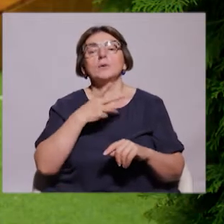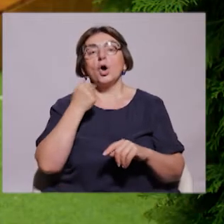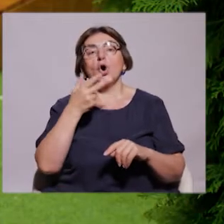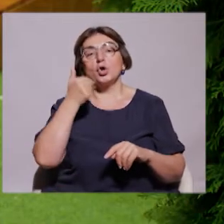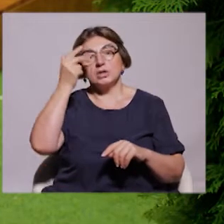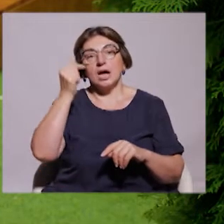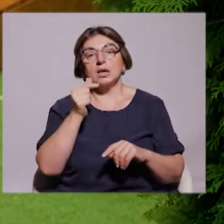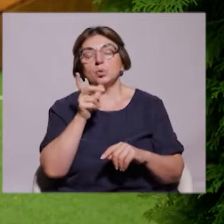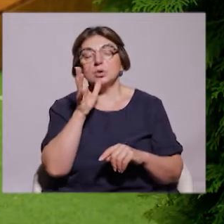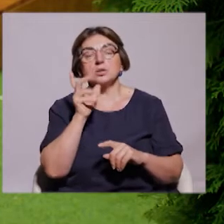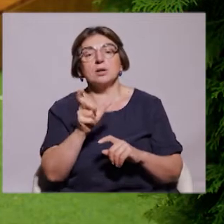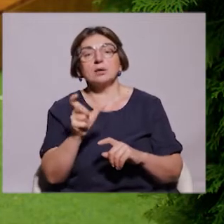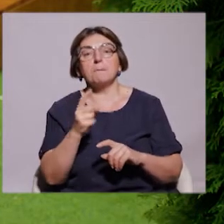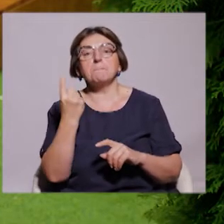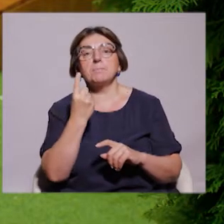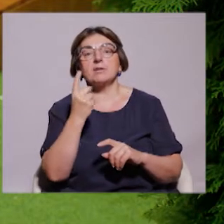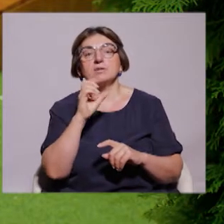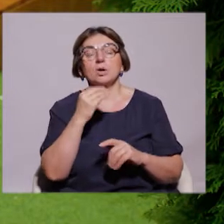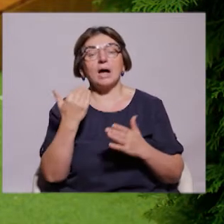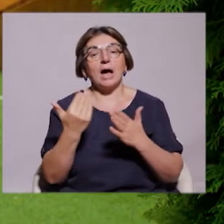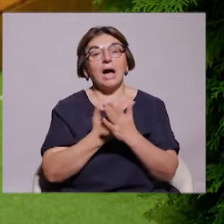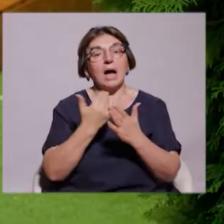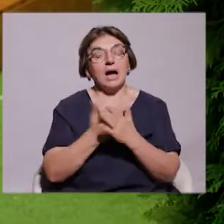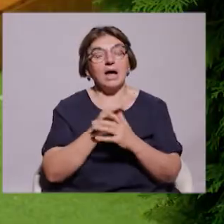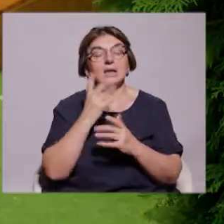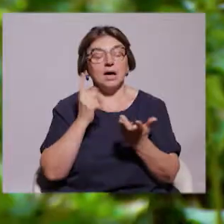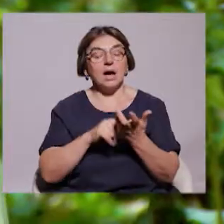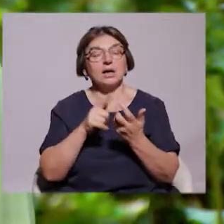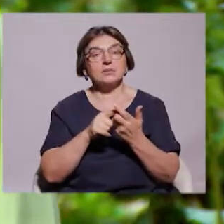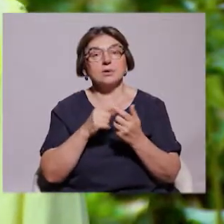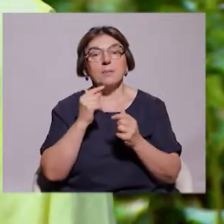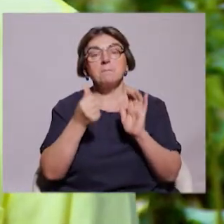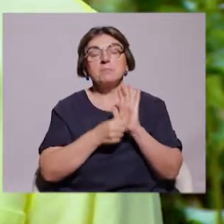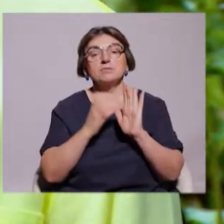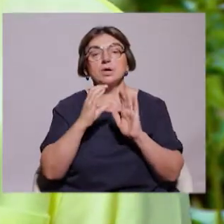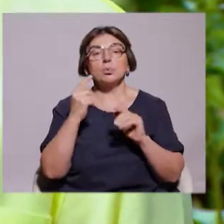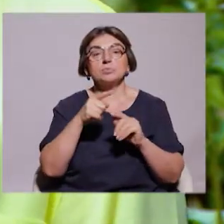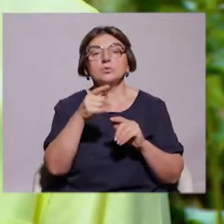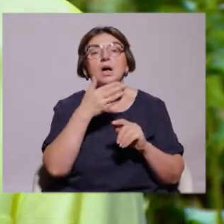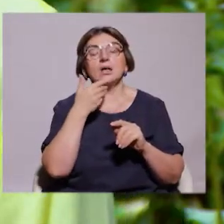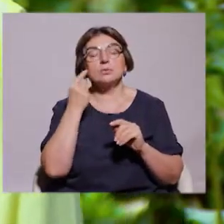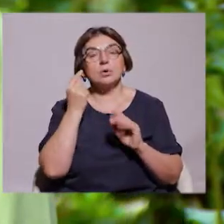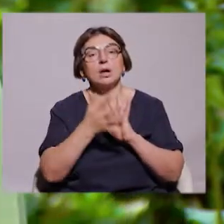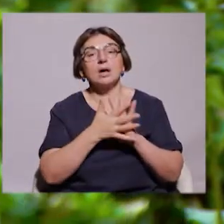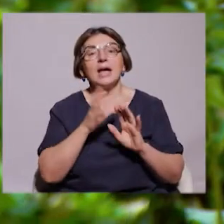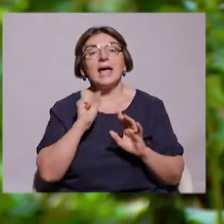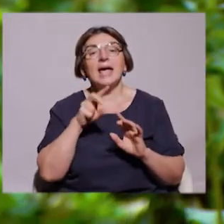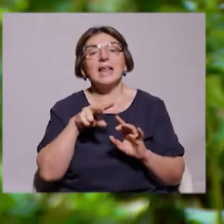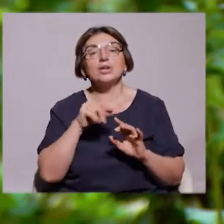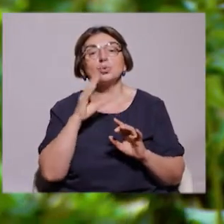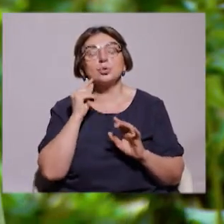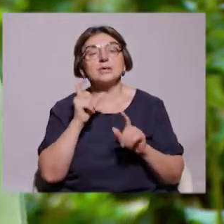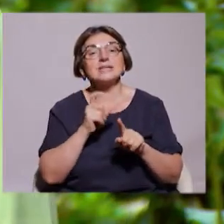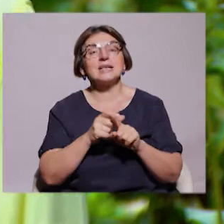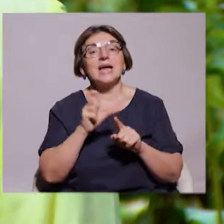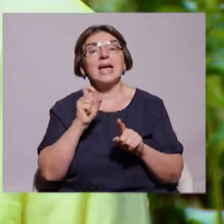zveli tseltavrisit pirveli saukune, vidri akhali tseltavrisit meokse saukunebde. Tkentis upro kargat gasagebi ro gaxtat elinuri rodesats gaigebt